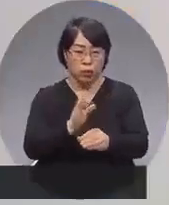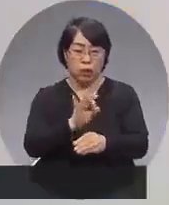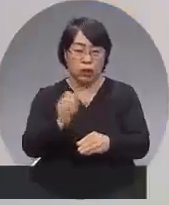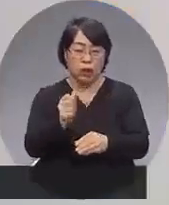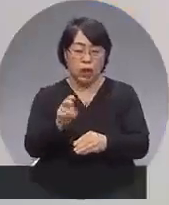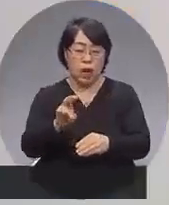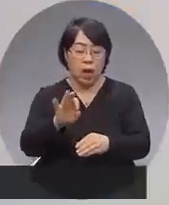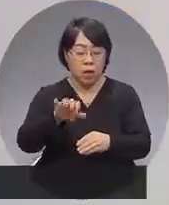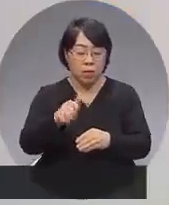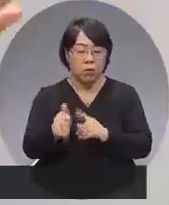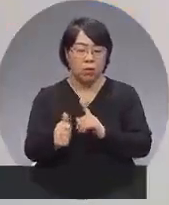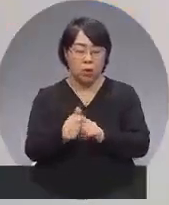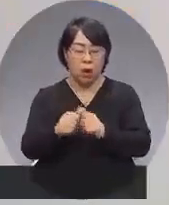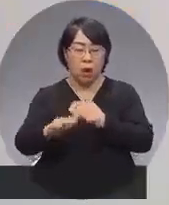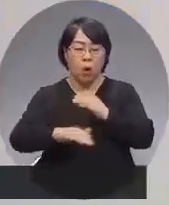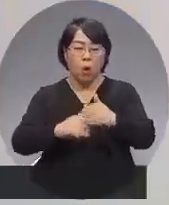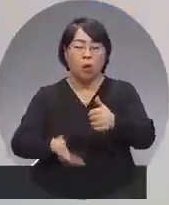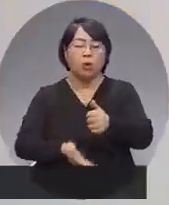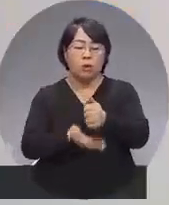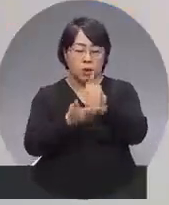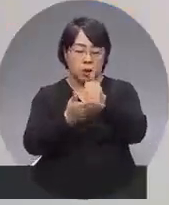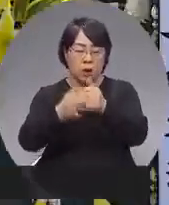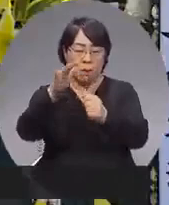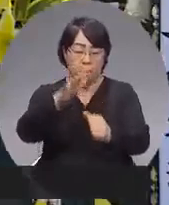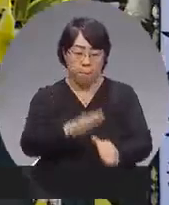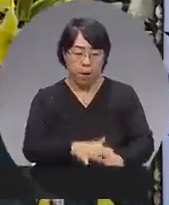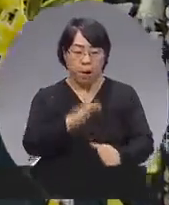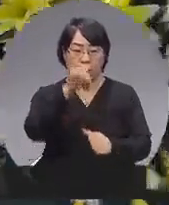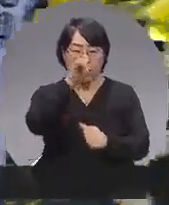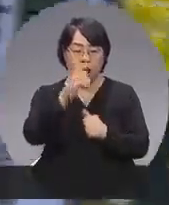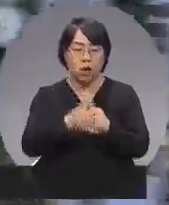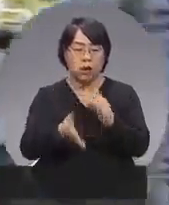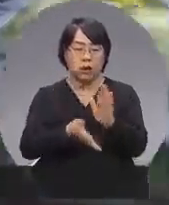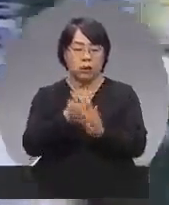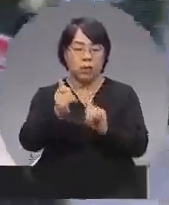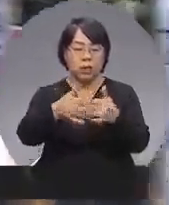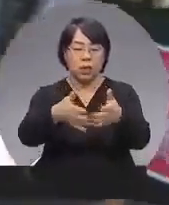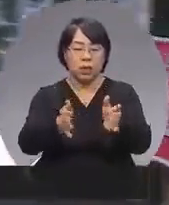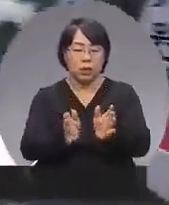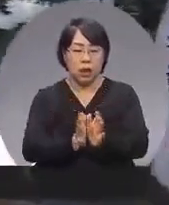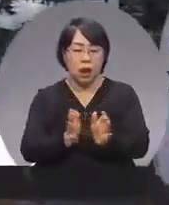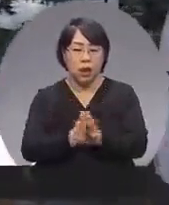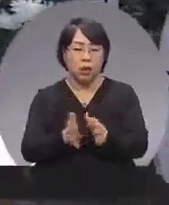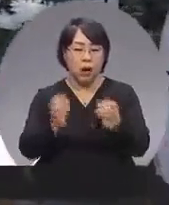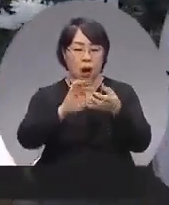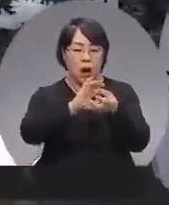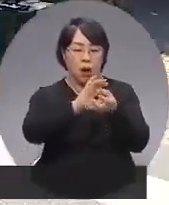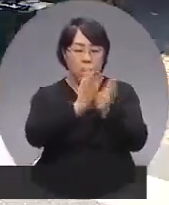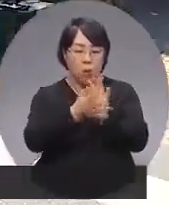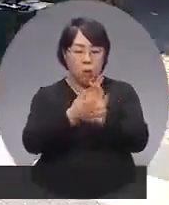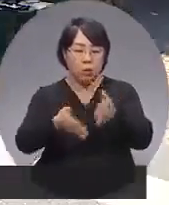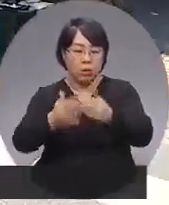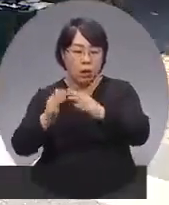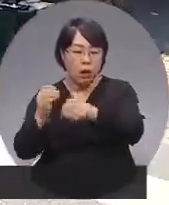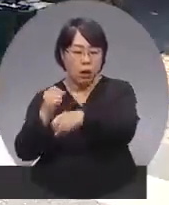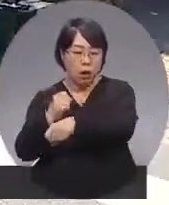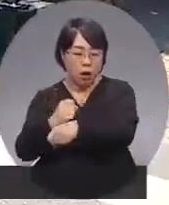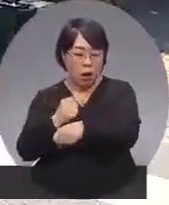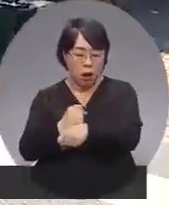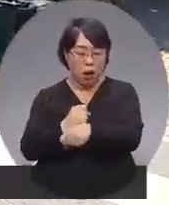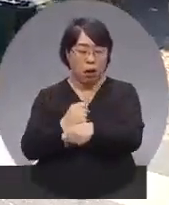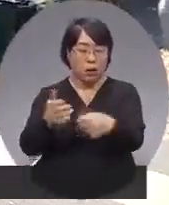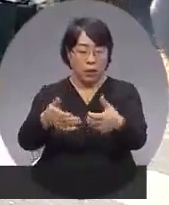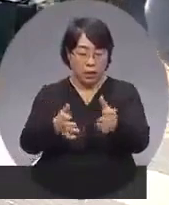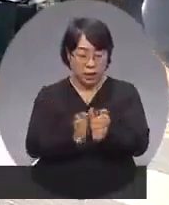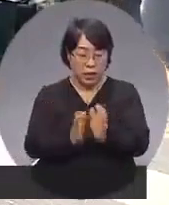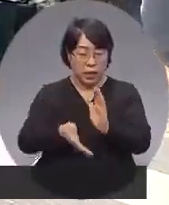이해운 후보는 공천 대상에서 탈락했습니다. 시민단체들은 화안을 설치한 단체들이 시민단체 명의를